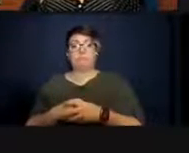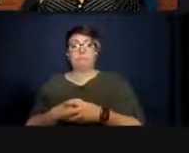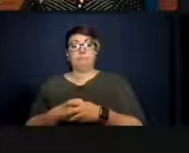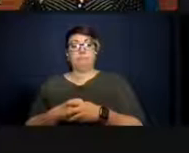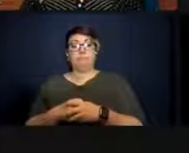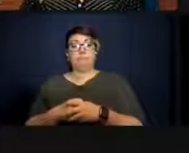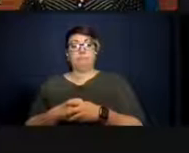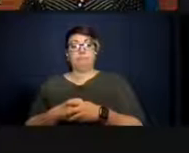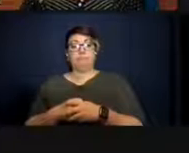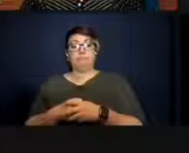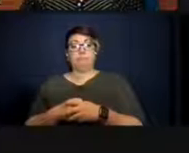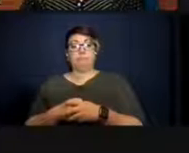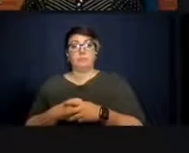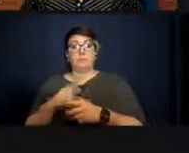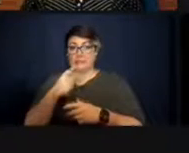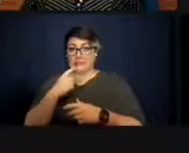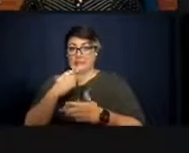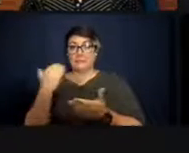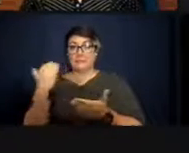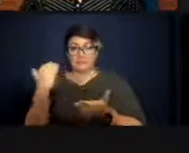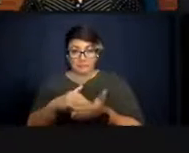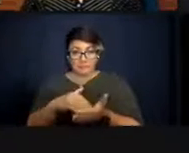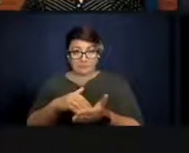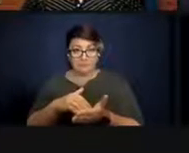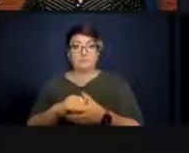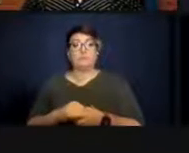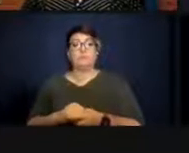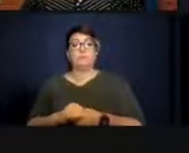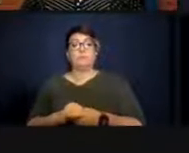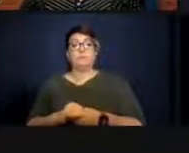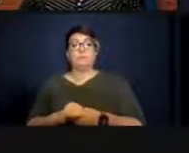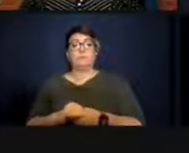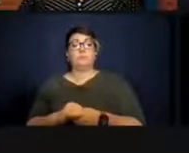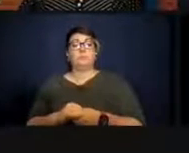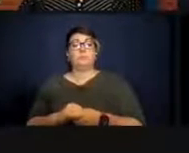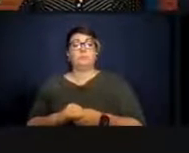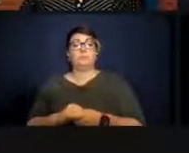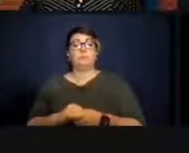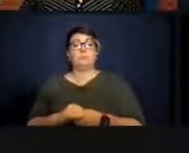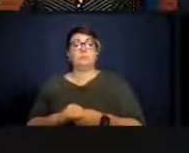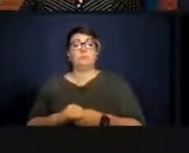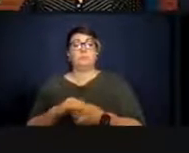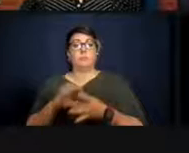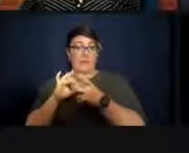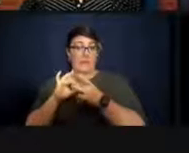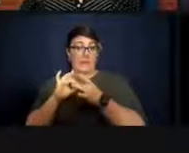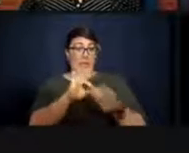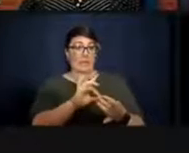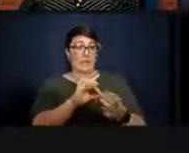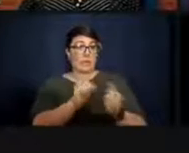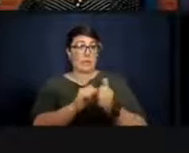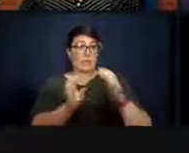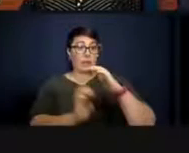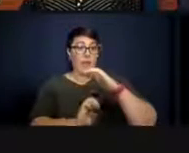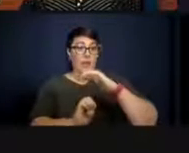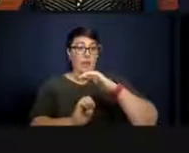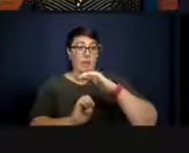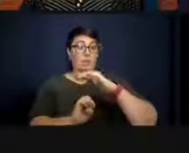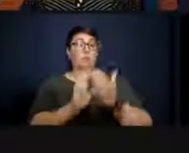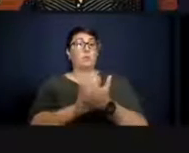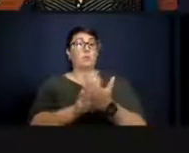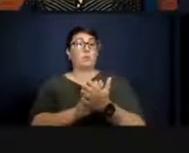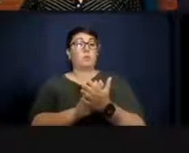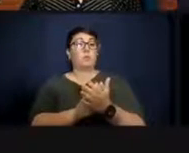وأستكمل وأشدد كما شدد الآخرون، وأقول بأنني أعتقد بأن العمل مع المدارس